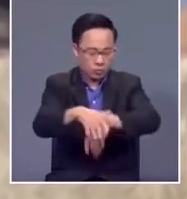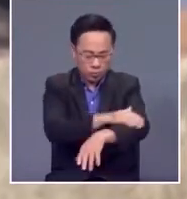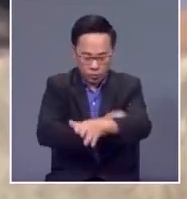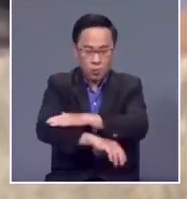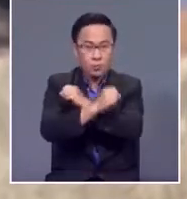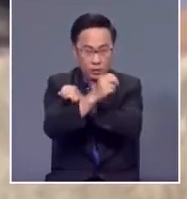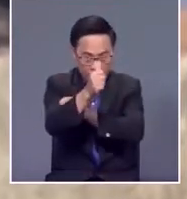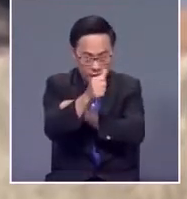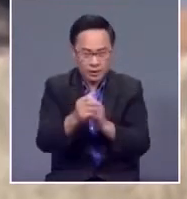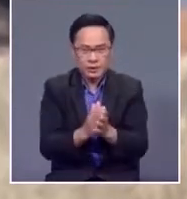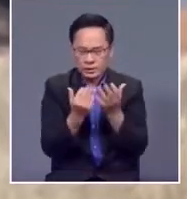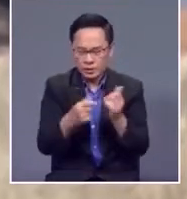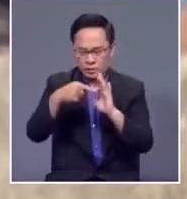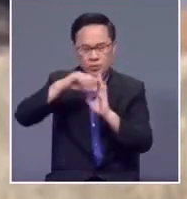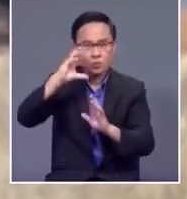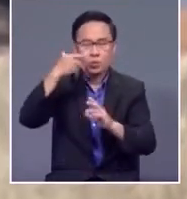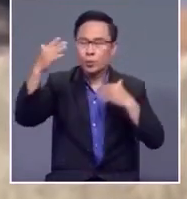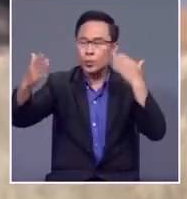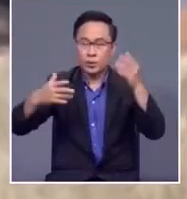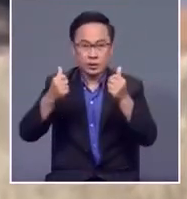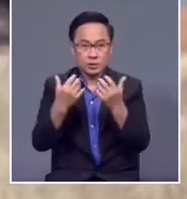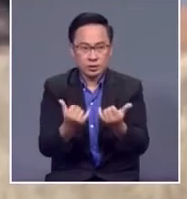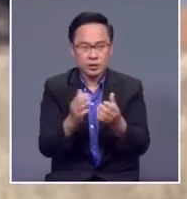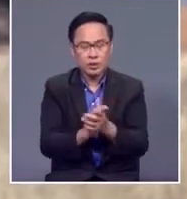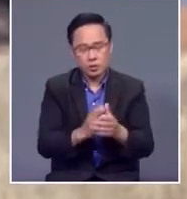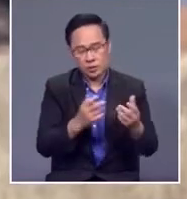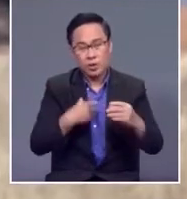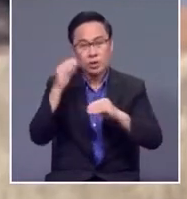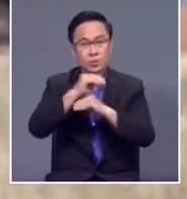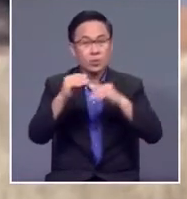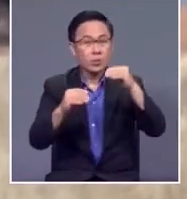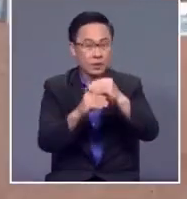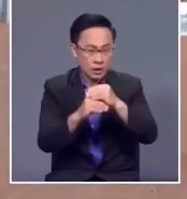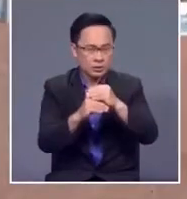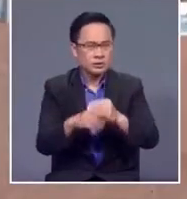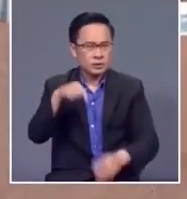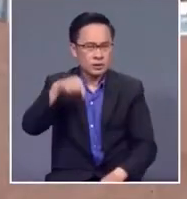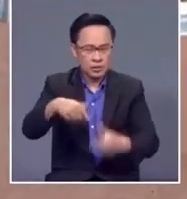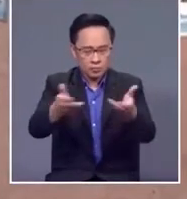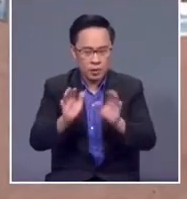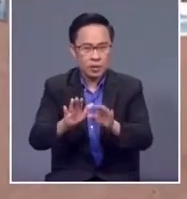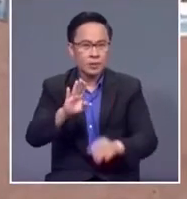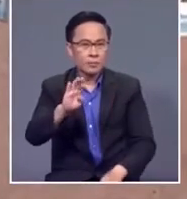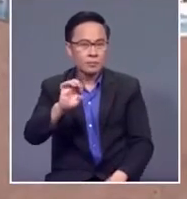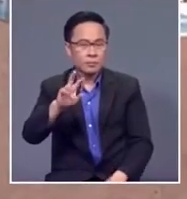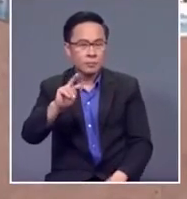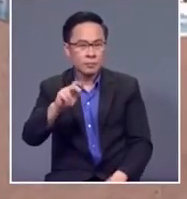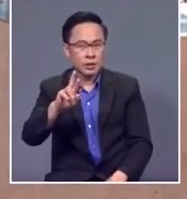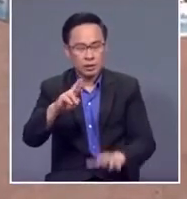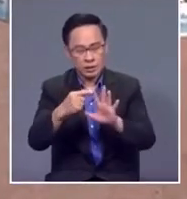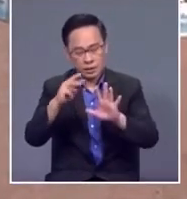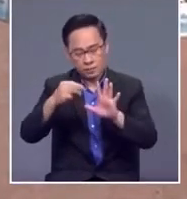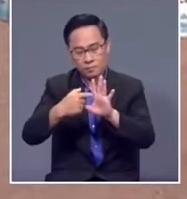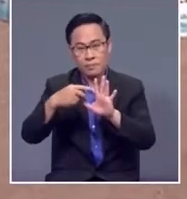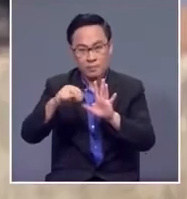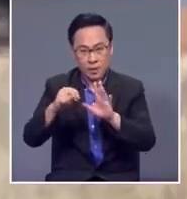แล้วบรรยากาศก็ดีด้วยนะคะเพราะว่าตอนนี้เราอยู่กันที่โครงการแก้มลิงบึงระมานอำเภอบางระกำจังหวัดพิษณุโลกในส่วนของความร่วมมือจากทุกภ